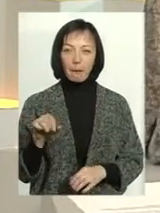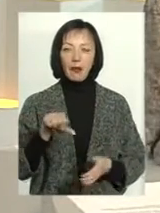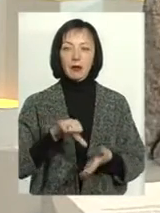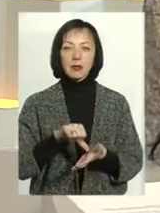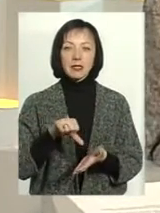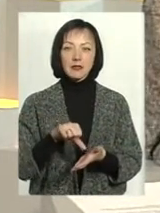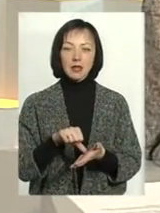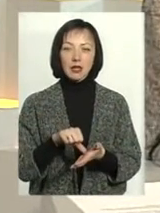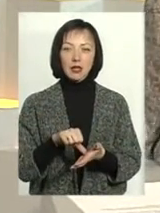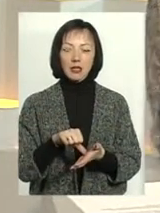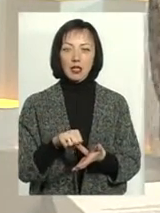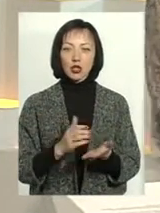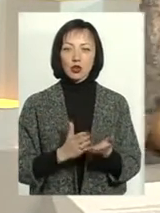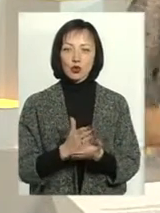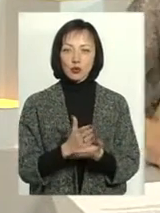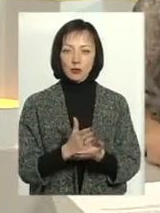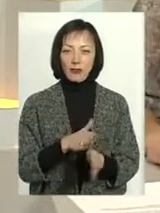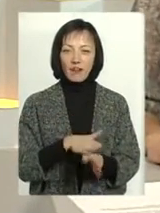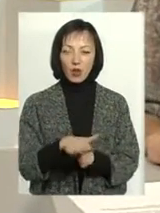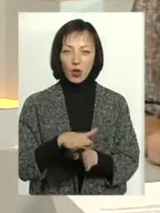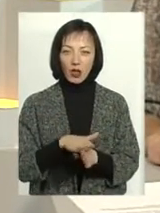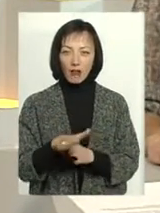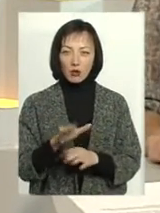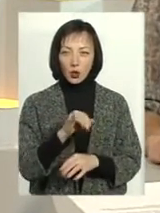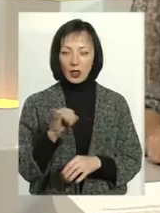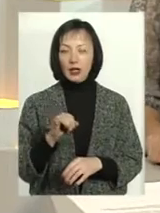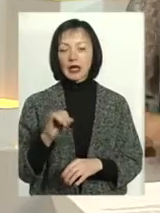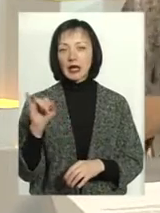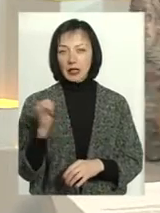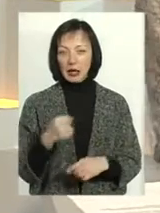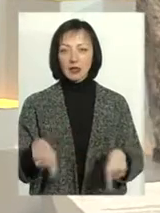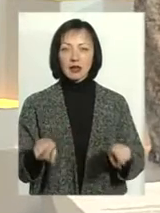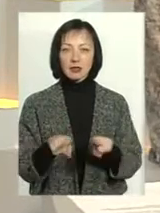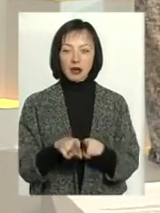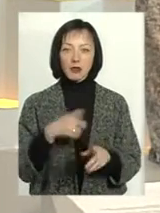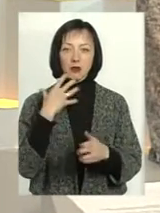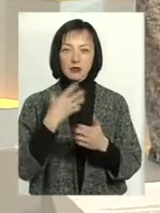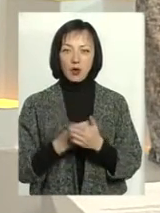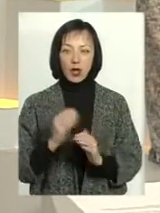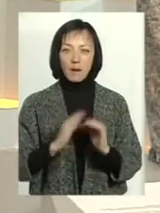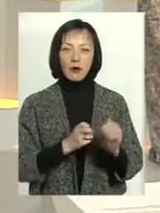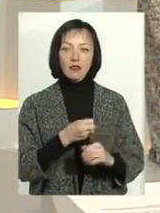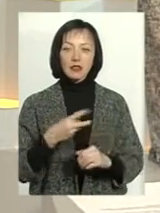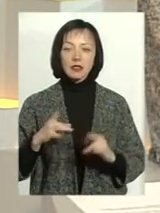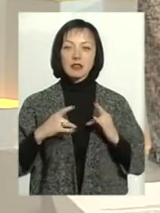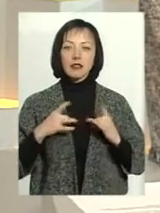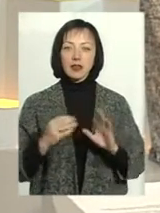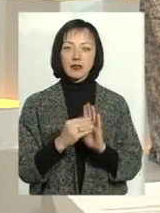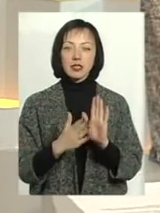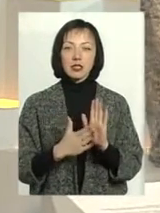представники служби виконавчої, і в грудні так само своє професійне свято